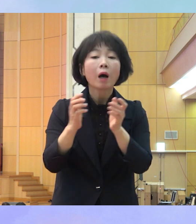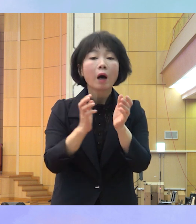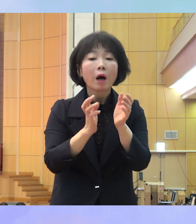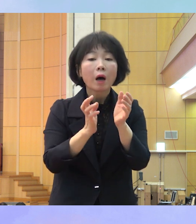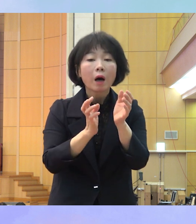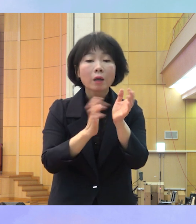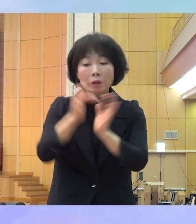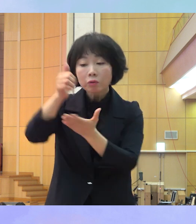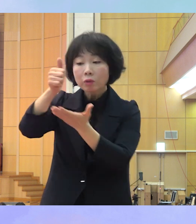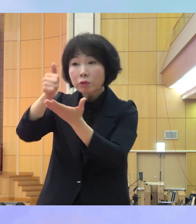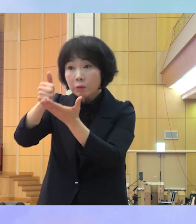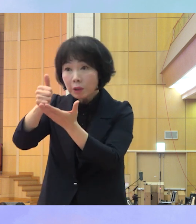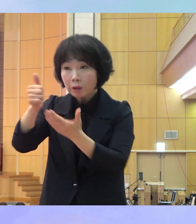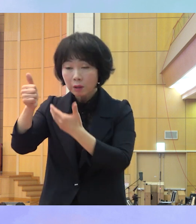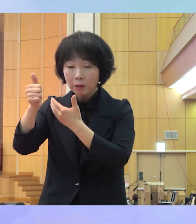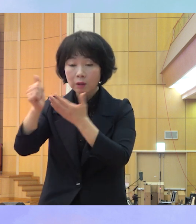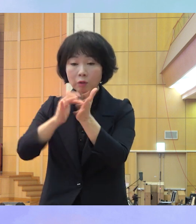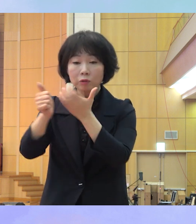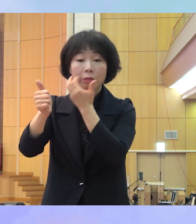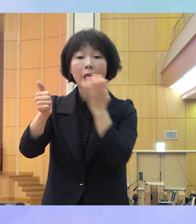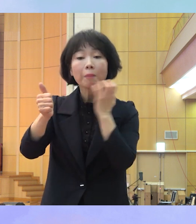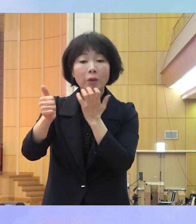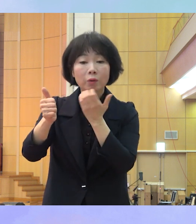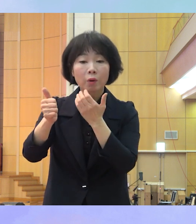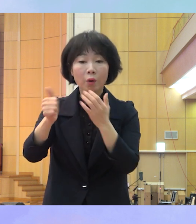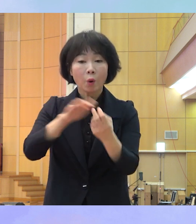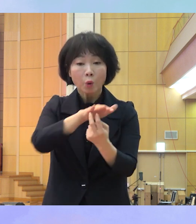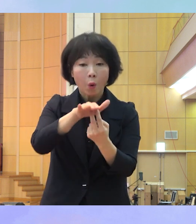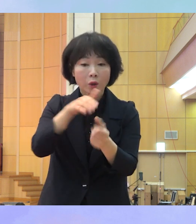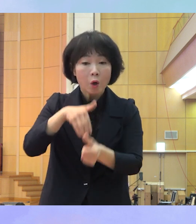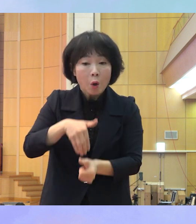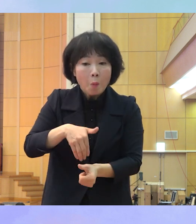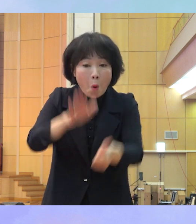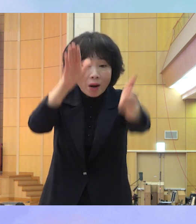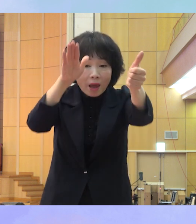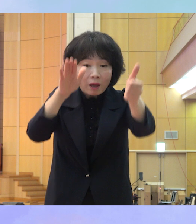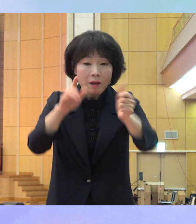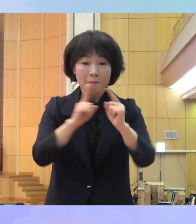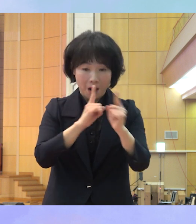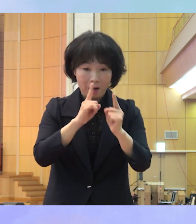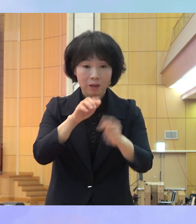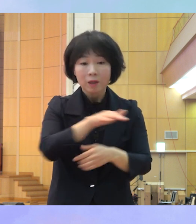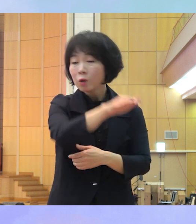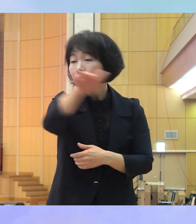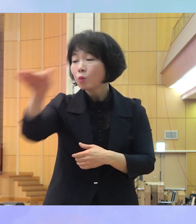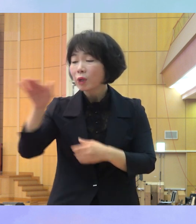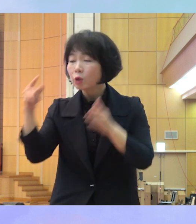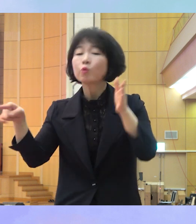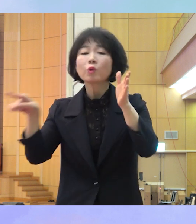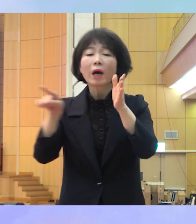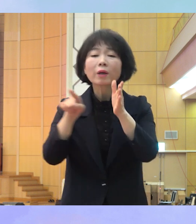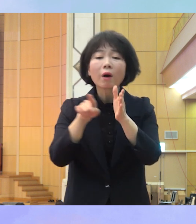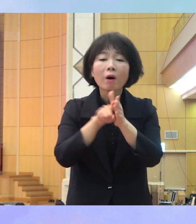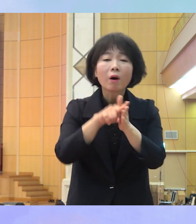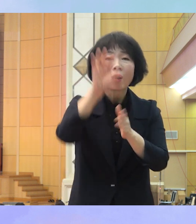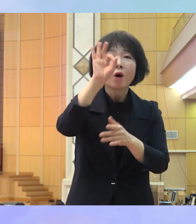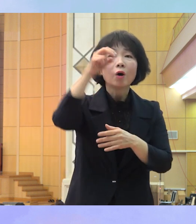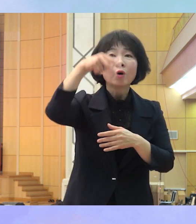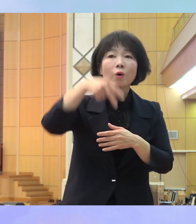예수께서 베드로와 요한을 보내시며 가라사대 가서 우리를 위하여 유월절을